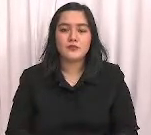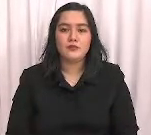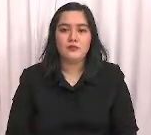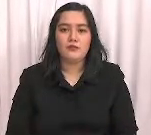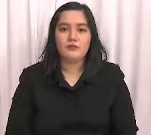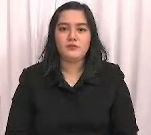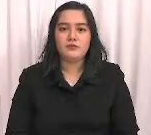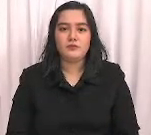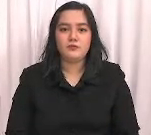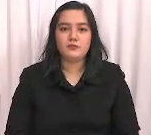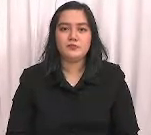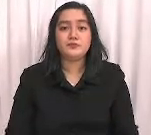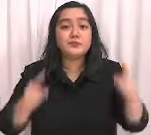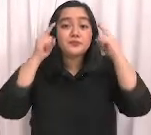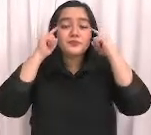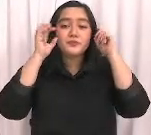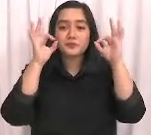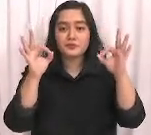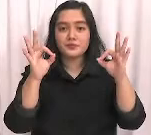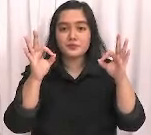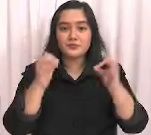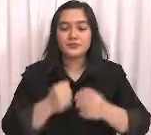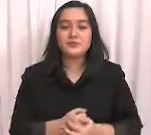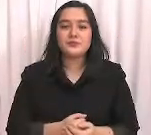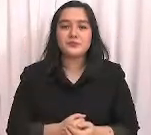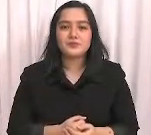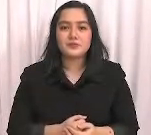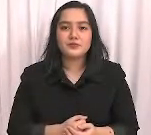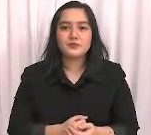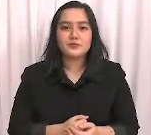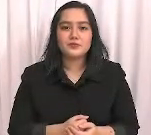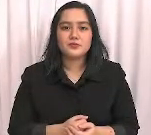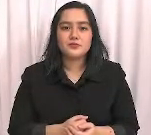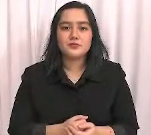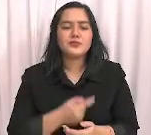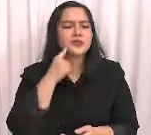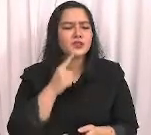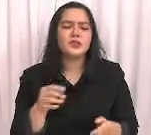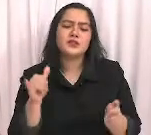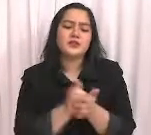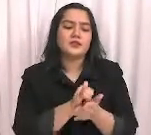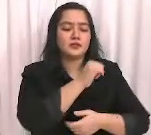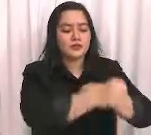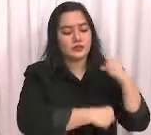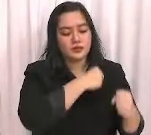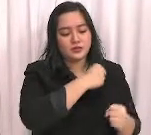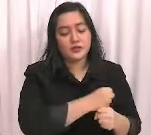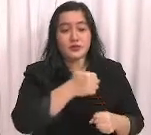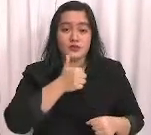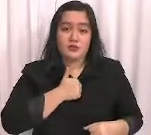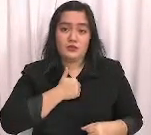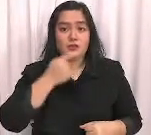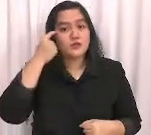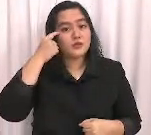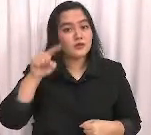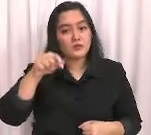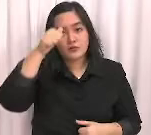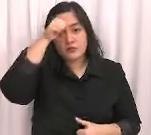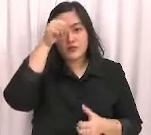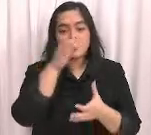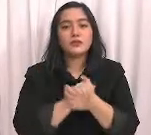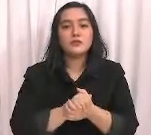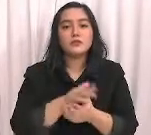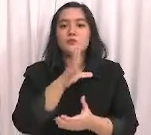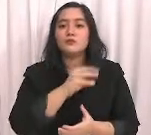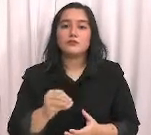Sa kanyang decision, sabi niya, itataya ko ang aking sarili para sa aking asawa, para